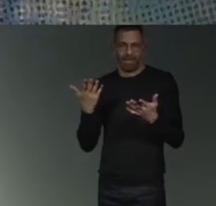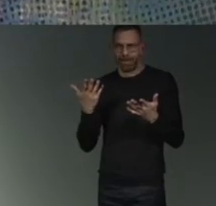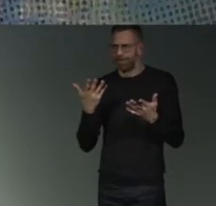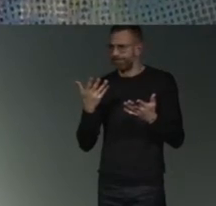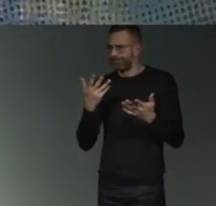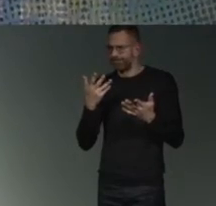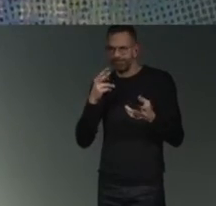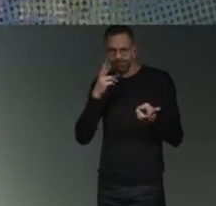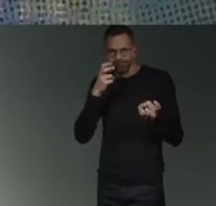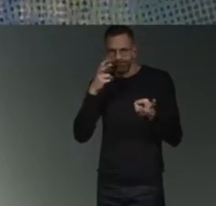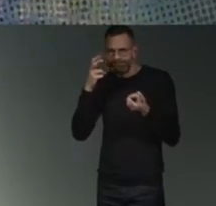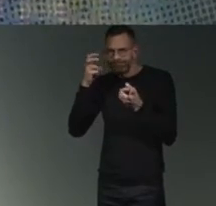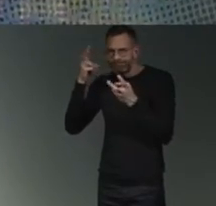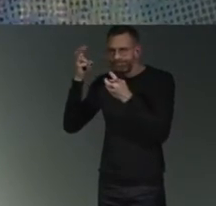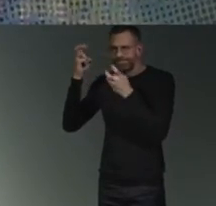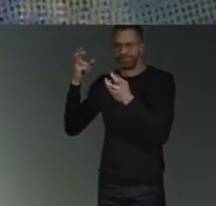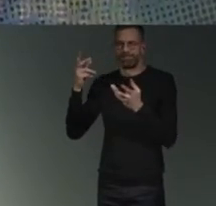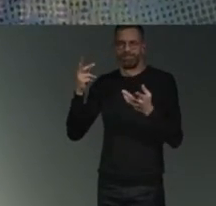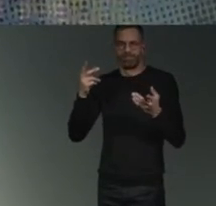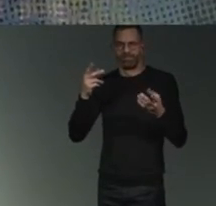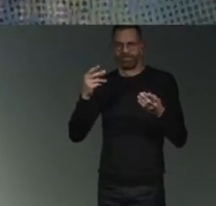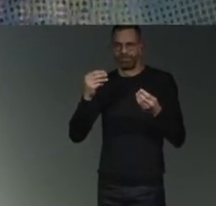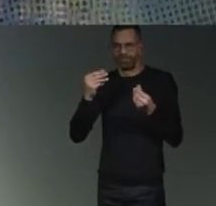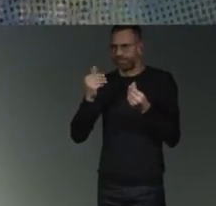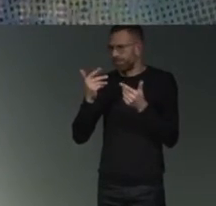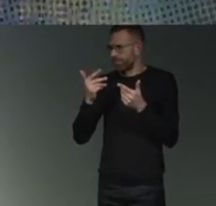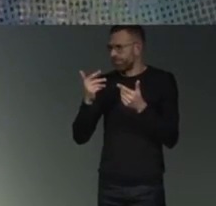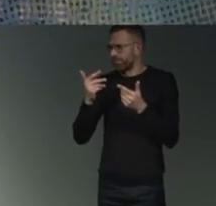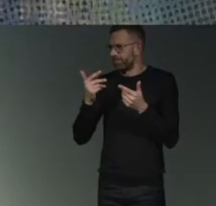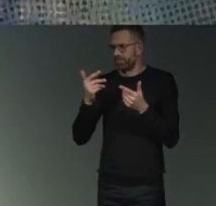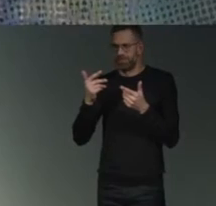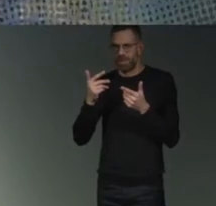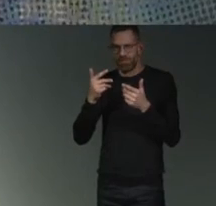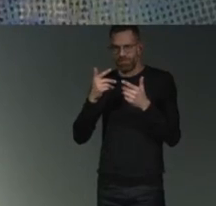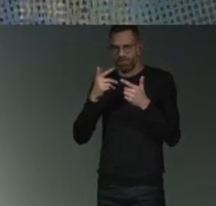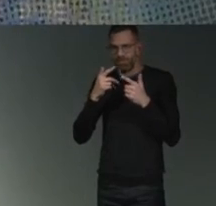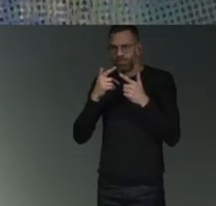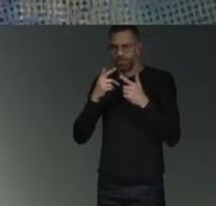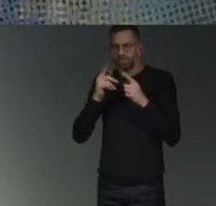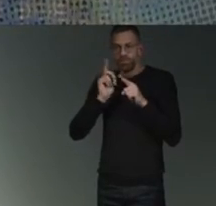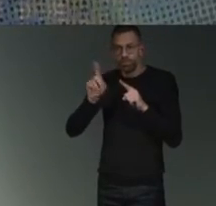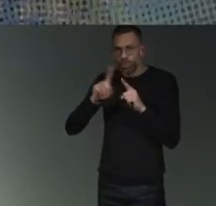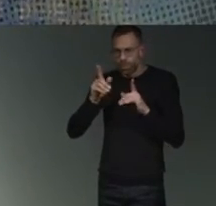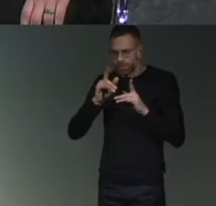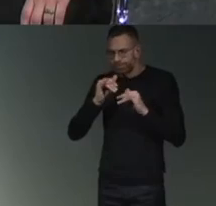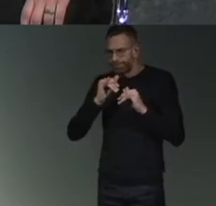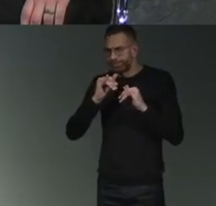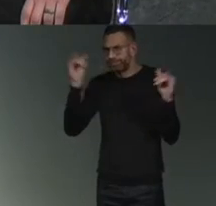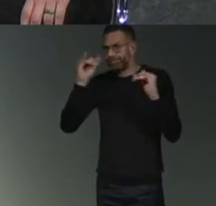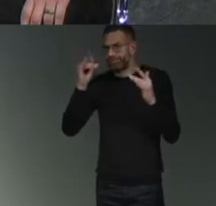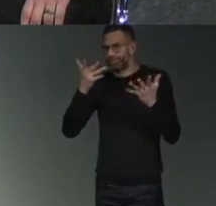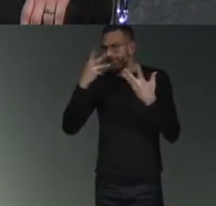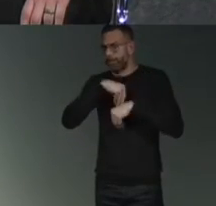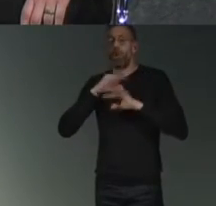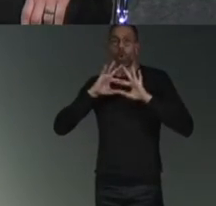qui accèdent à l'intensité à laquelle ils aspirent, en particulier par